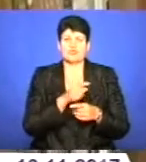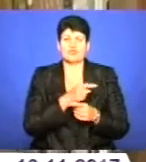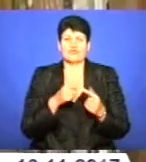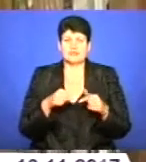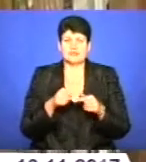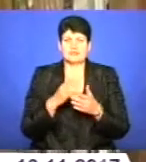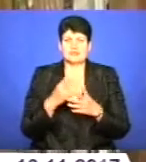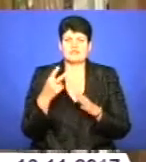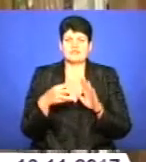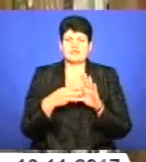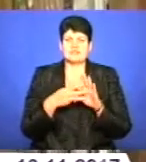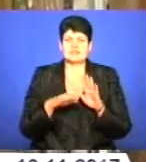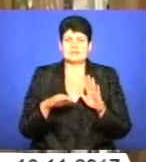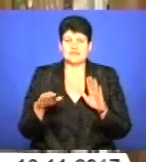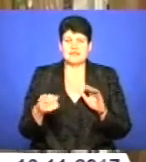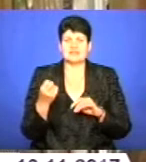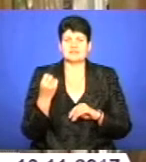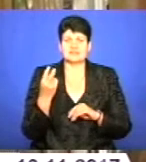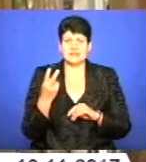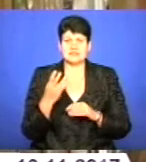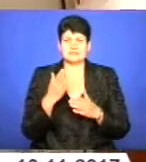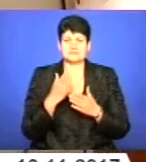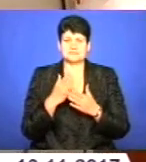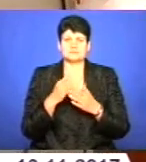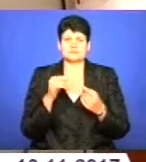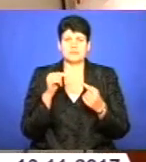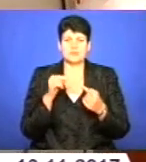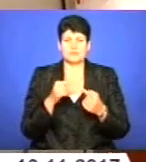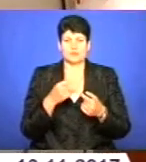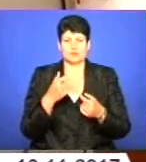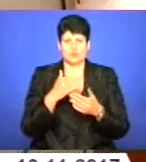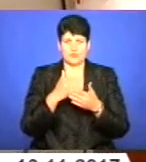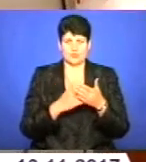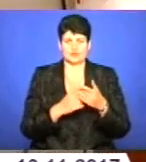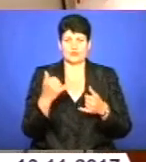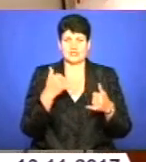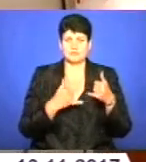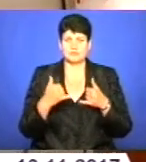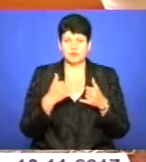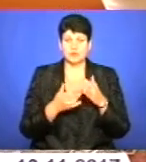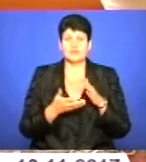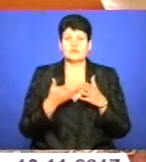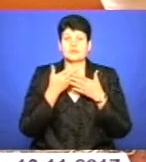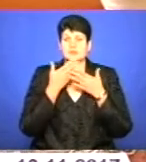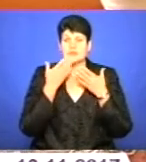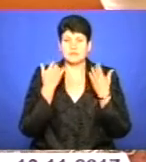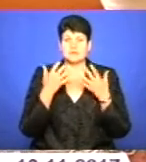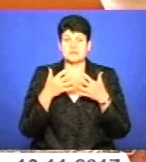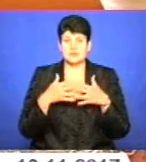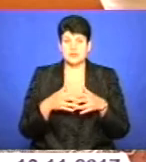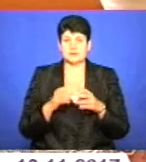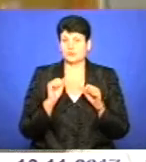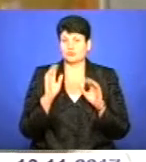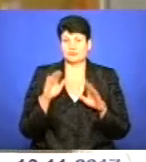перебуває 28 дітей. 12 з них проходять протокольну хіміотерапію. Відсутність сепаратора може призвести до летальних